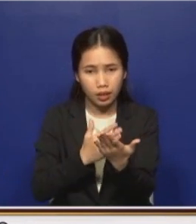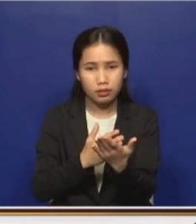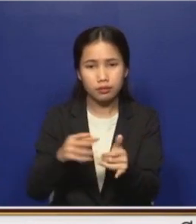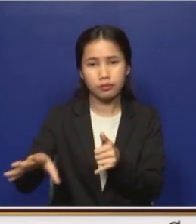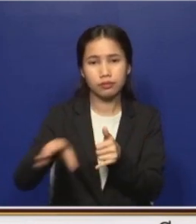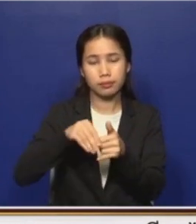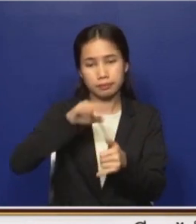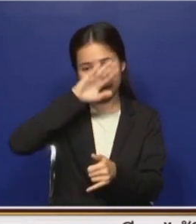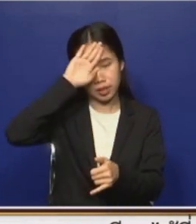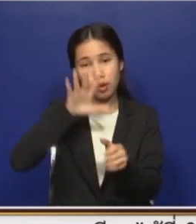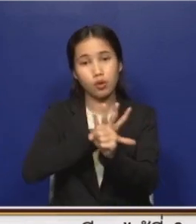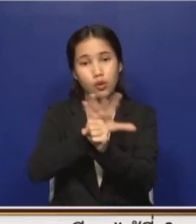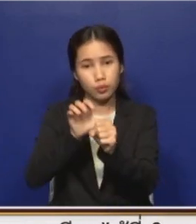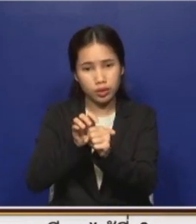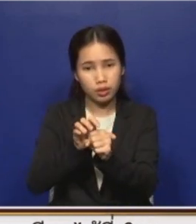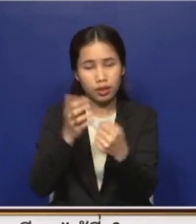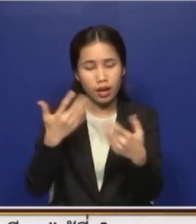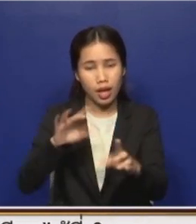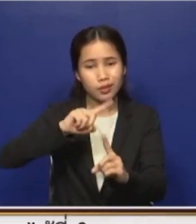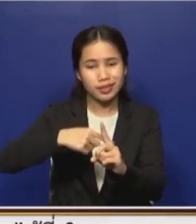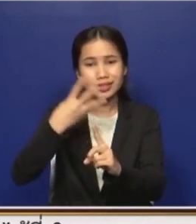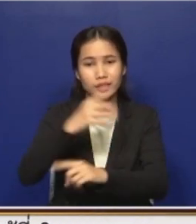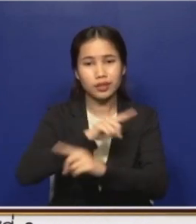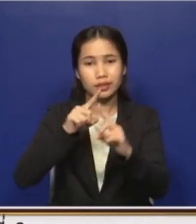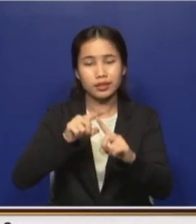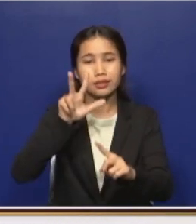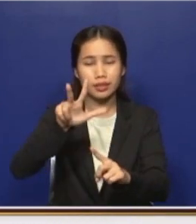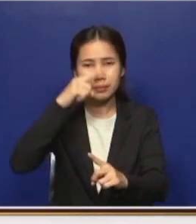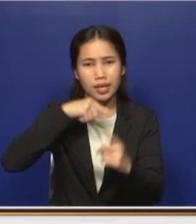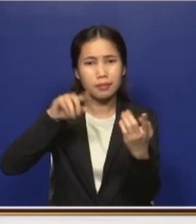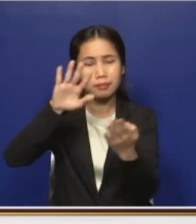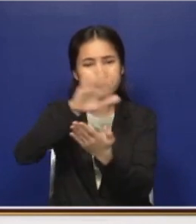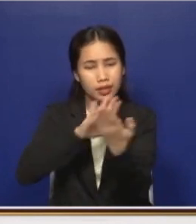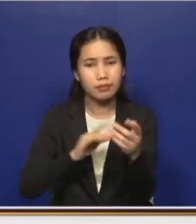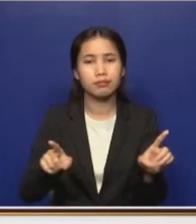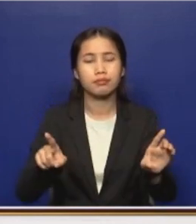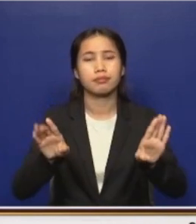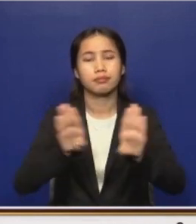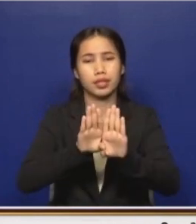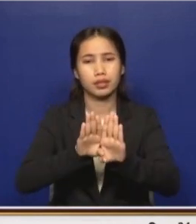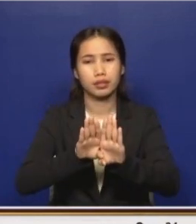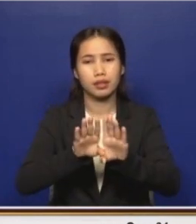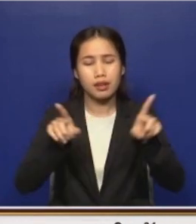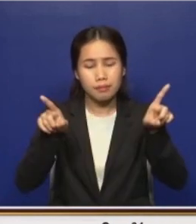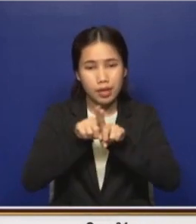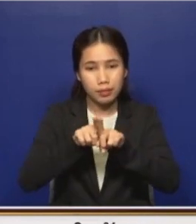าธันวามกราคมกุมภาพันธ์มีนาเมษา6เดือน3วันฮ